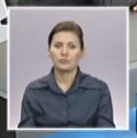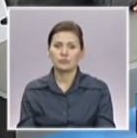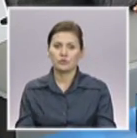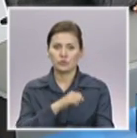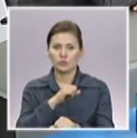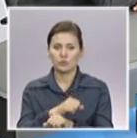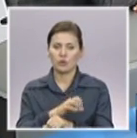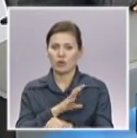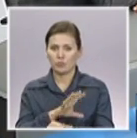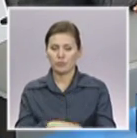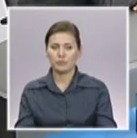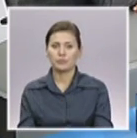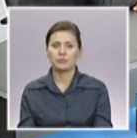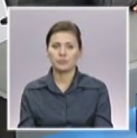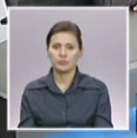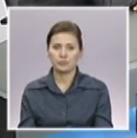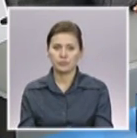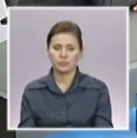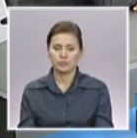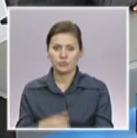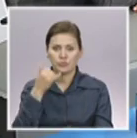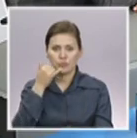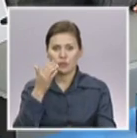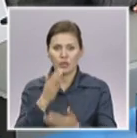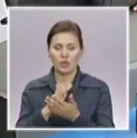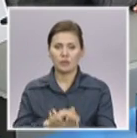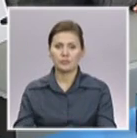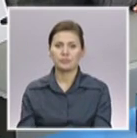жалпы жақсы өз ретімен. Хабарласқан кезекті көрермен бар, кешір.